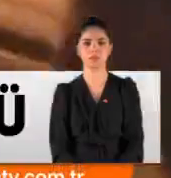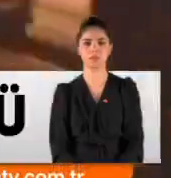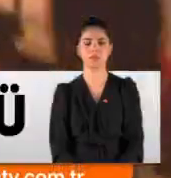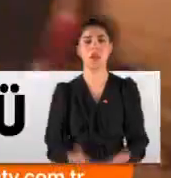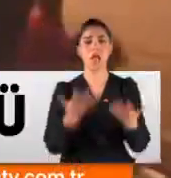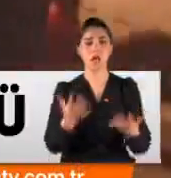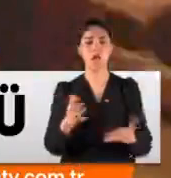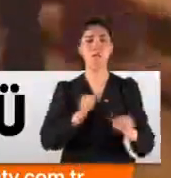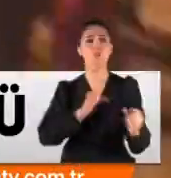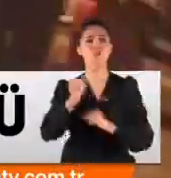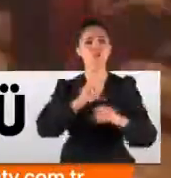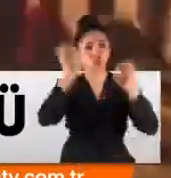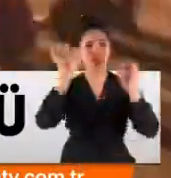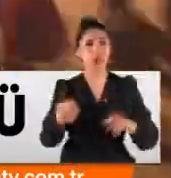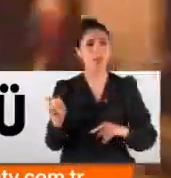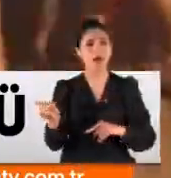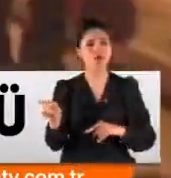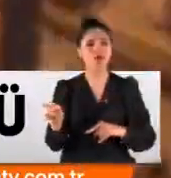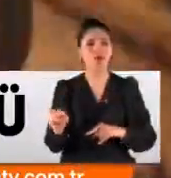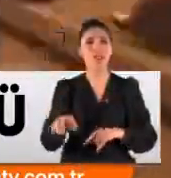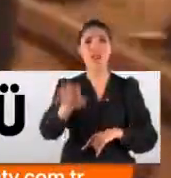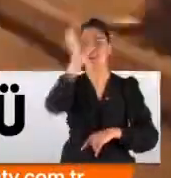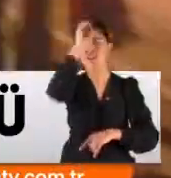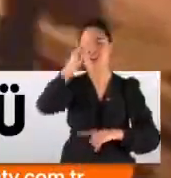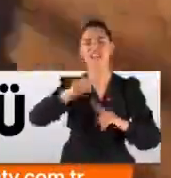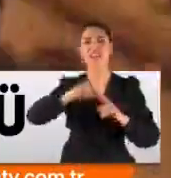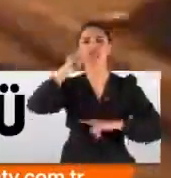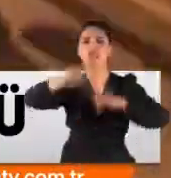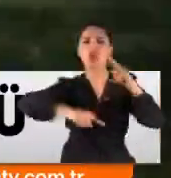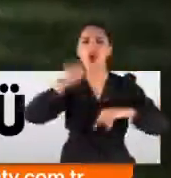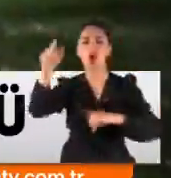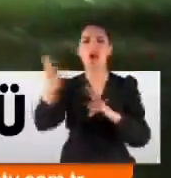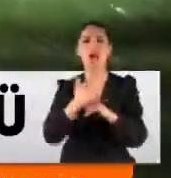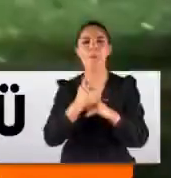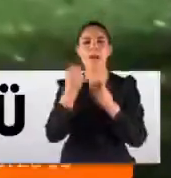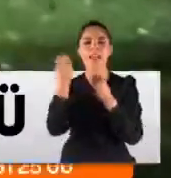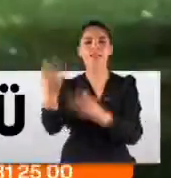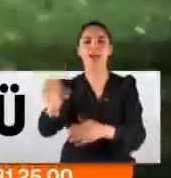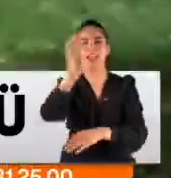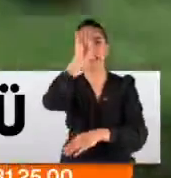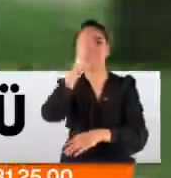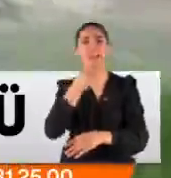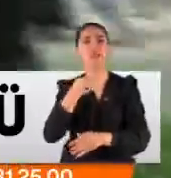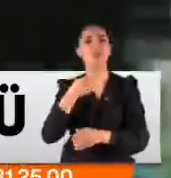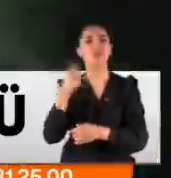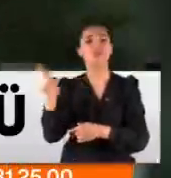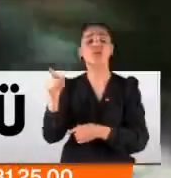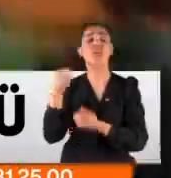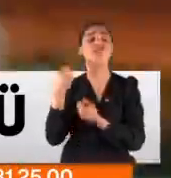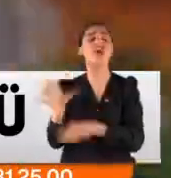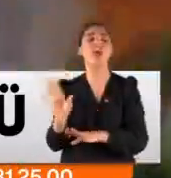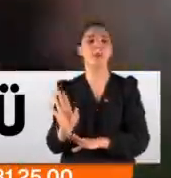Ama direniş başlamıştı bir kere. Fatih'in torunları, Fatih'in onlara emaneti olan şehri darbecilere bırakacak